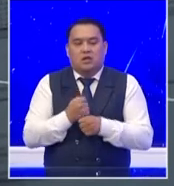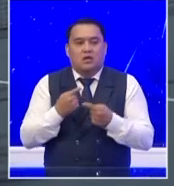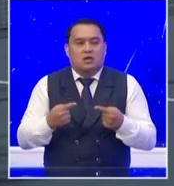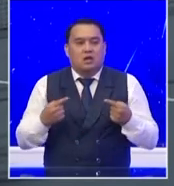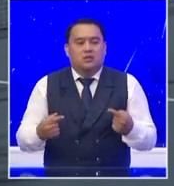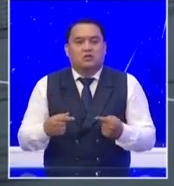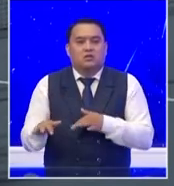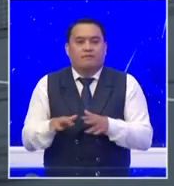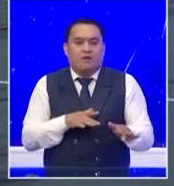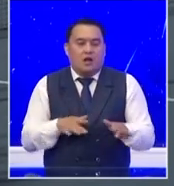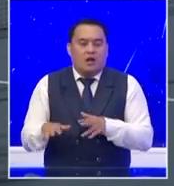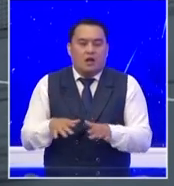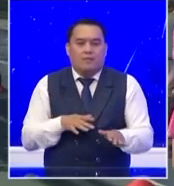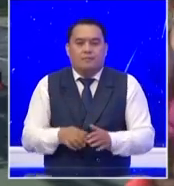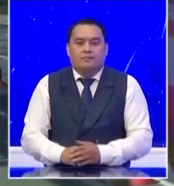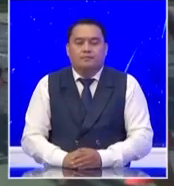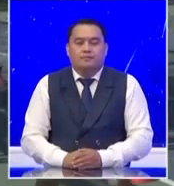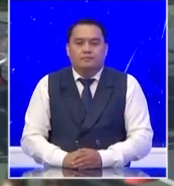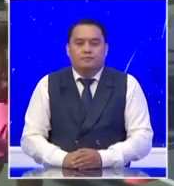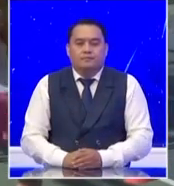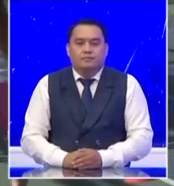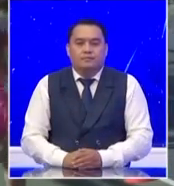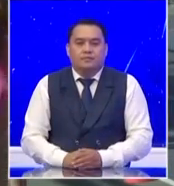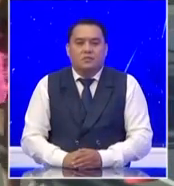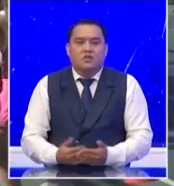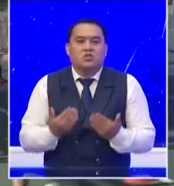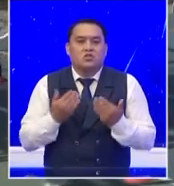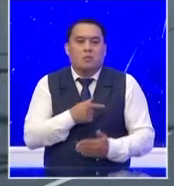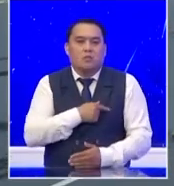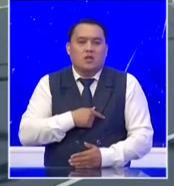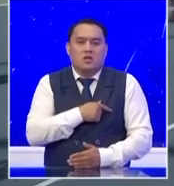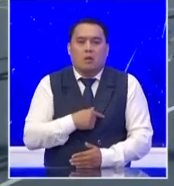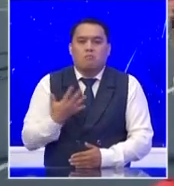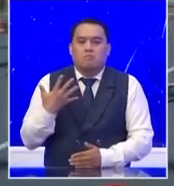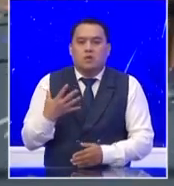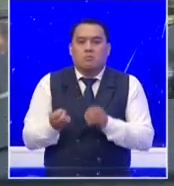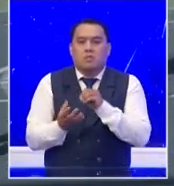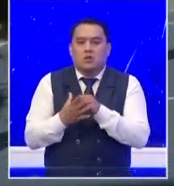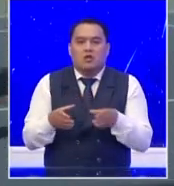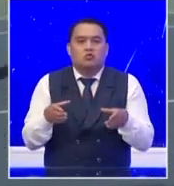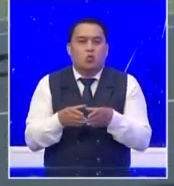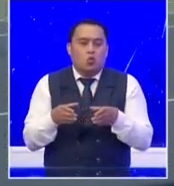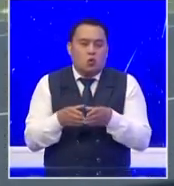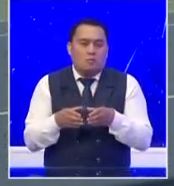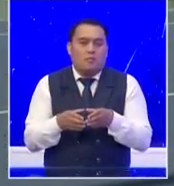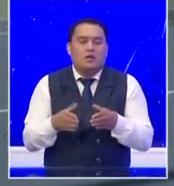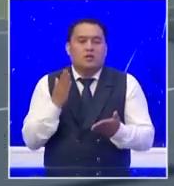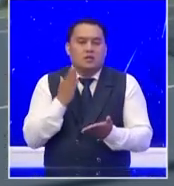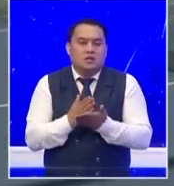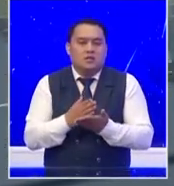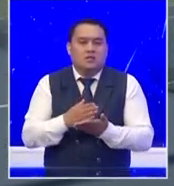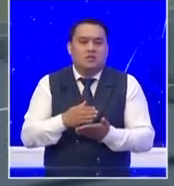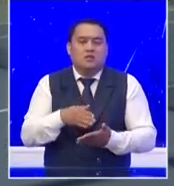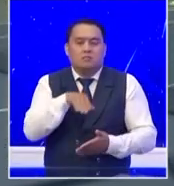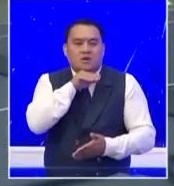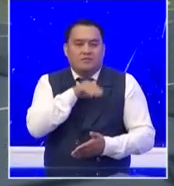бегала и движениями обманывала соперника. Сейчас под руководством 5 тренеров секцию тенниса посещают 15 групп. Среди них немало перспективных ребят. Но, как